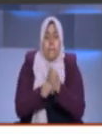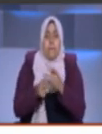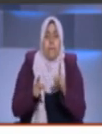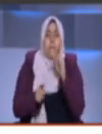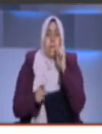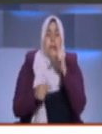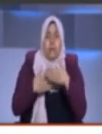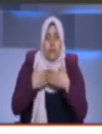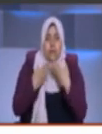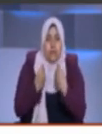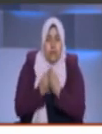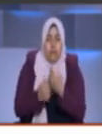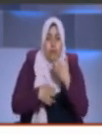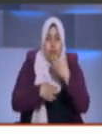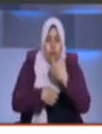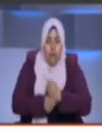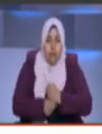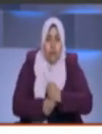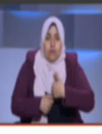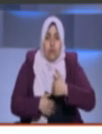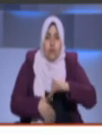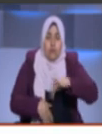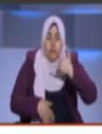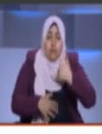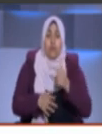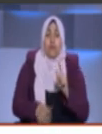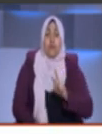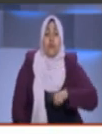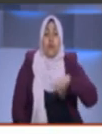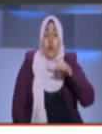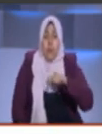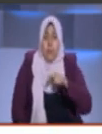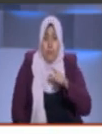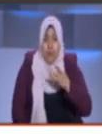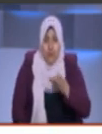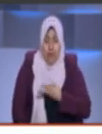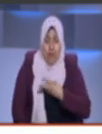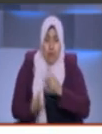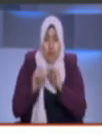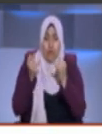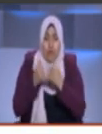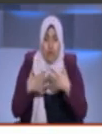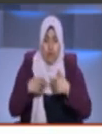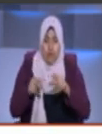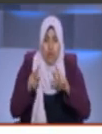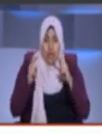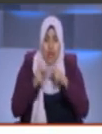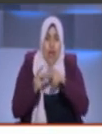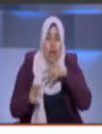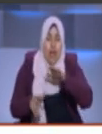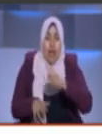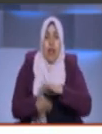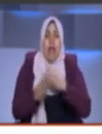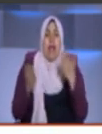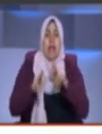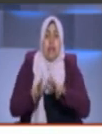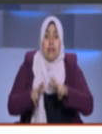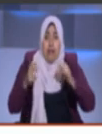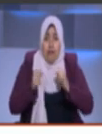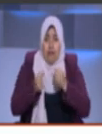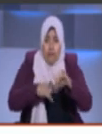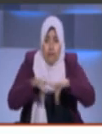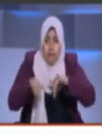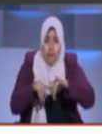بالتزامن مع مكافحة الفيروس. كما أوضحت المنظمة اليوم بضرورة أن يكون أي رفع لإجراءات العزل